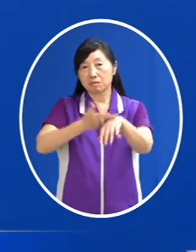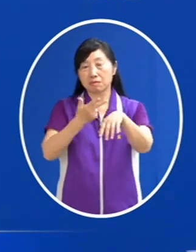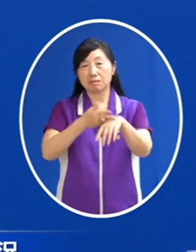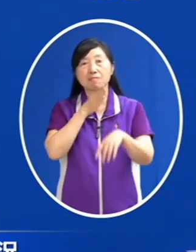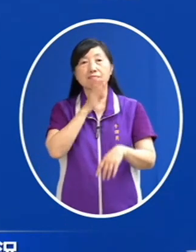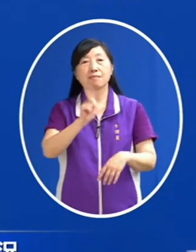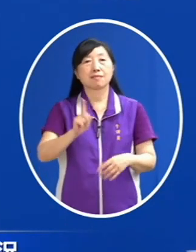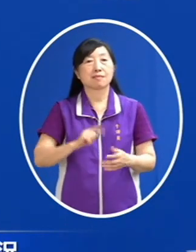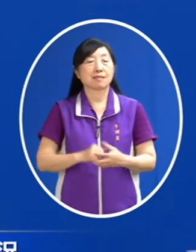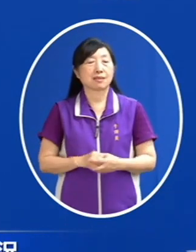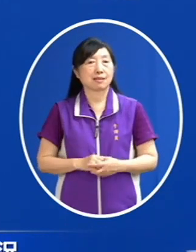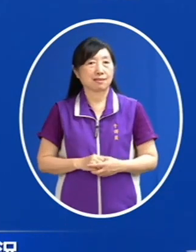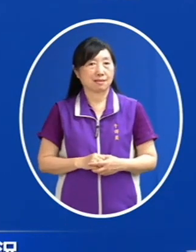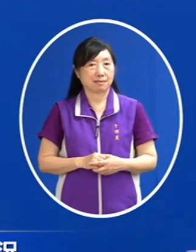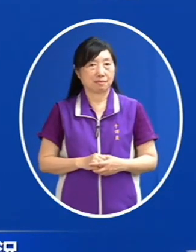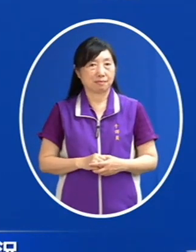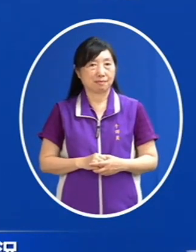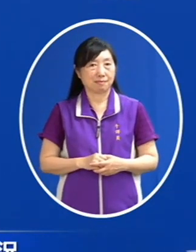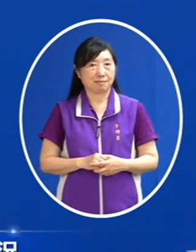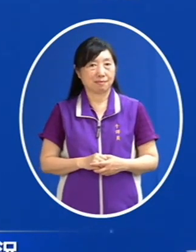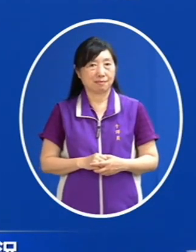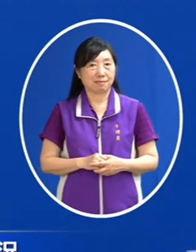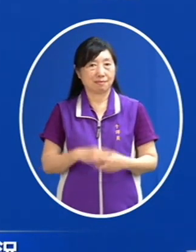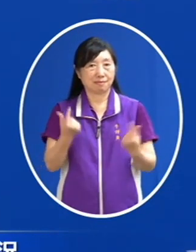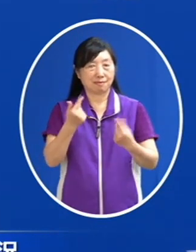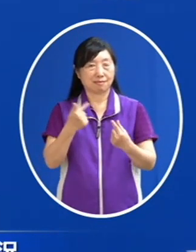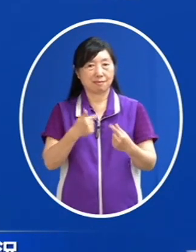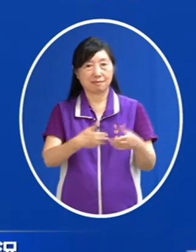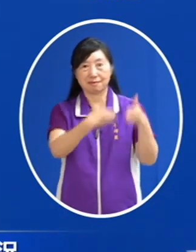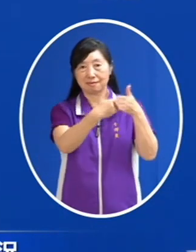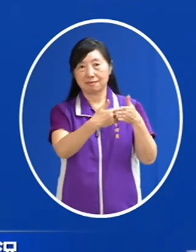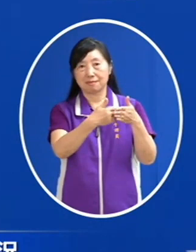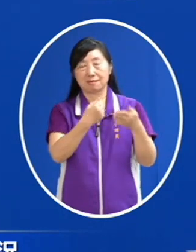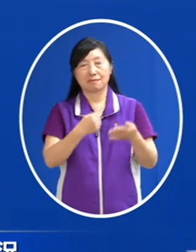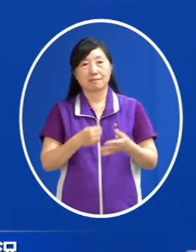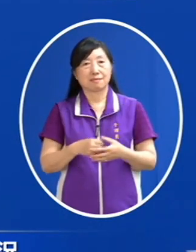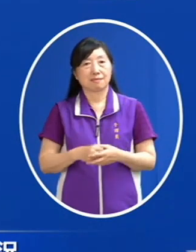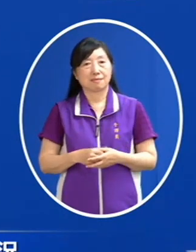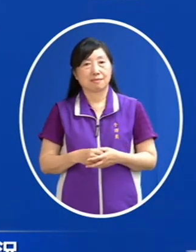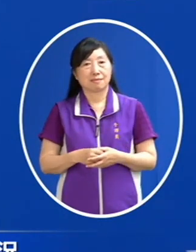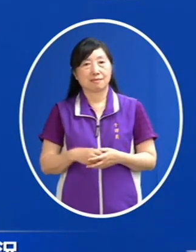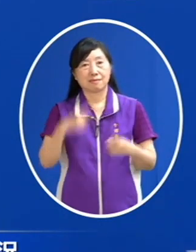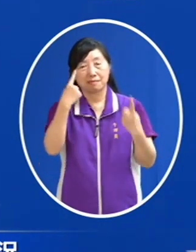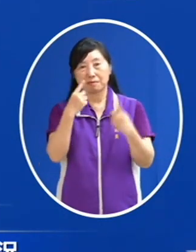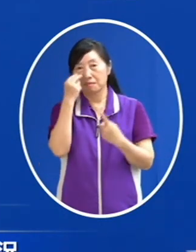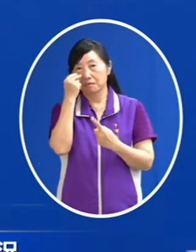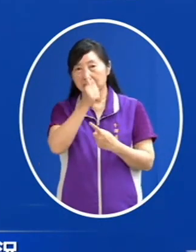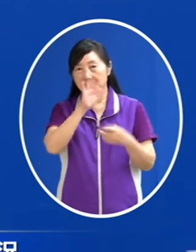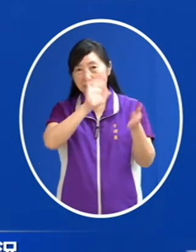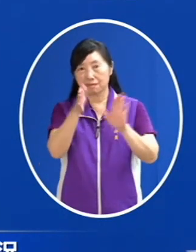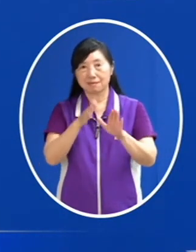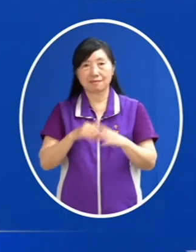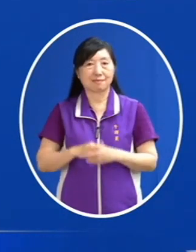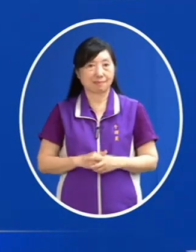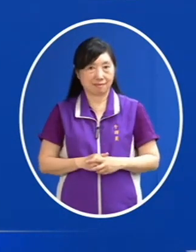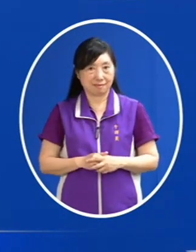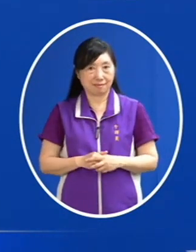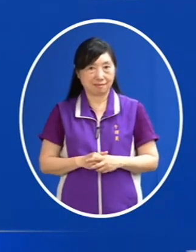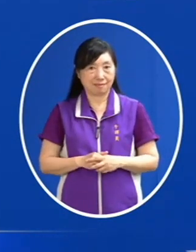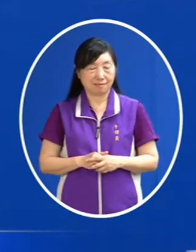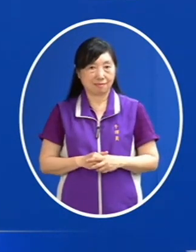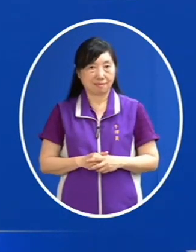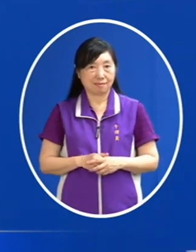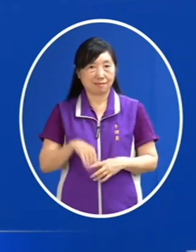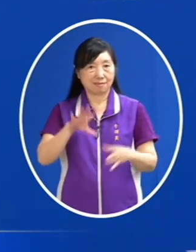的，那包括我们目前的个案的一些比较特殊的一些状况，有没